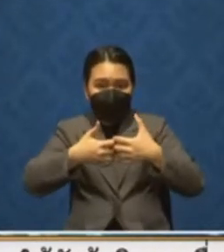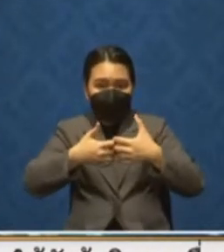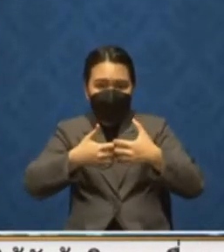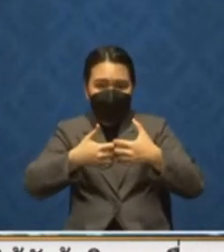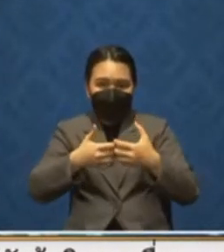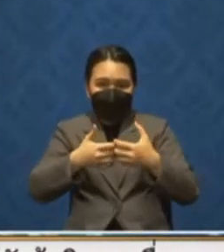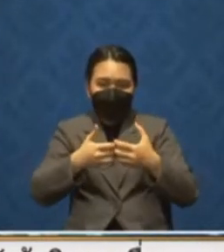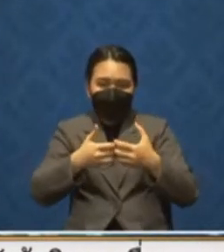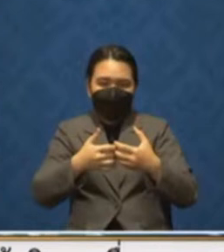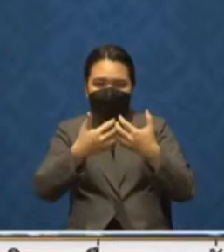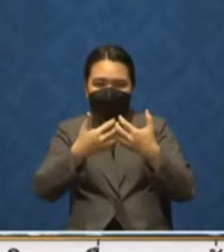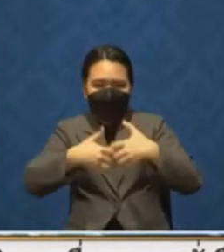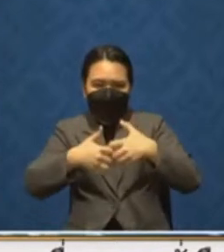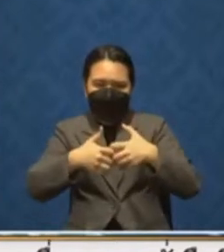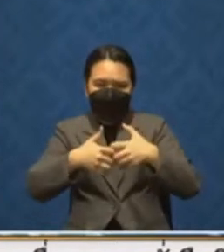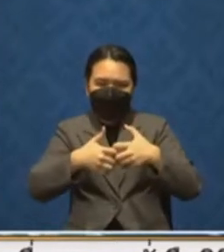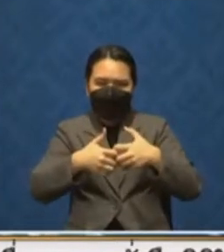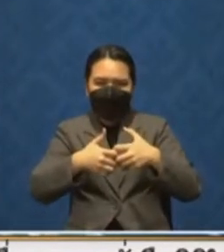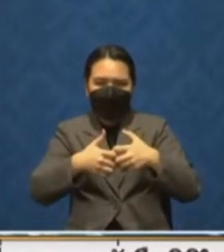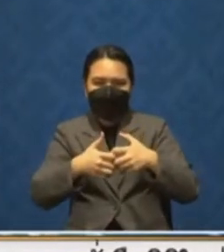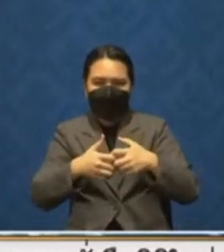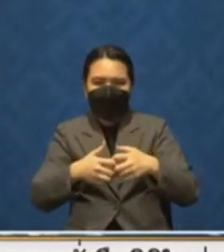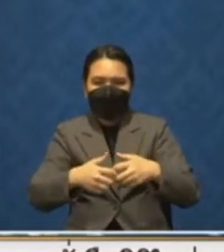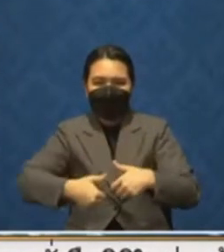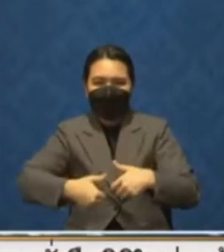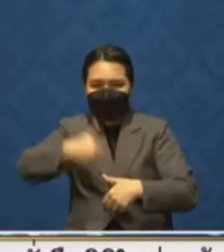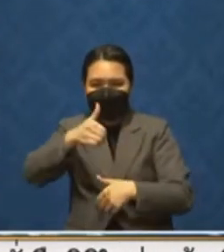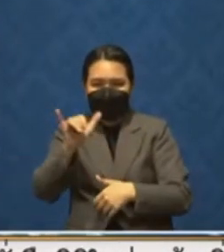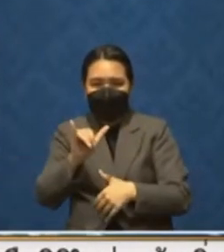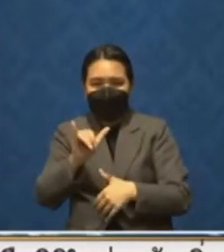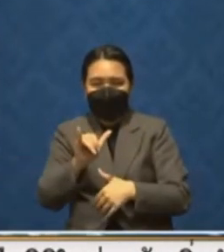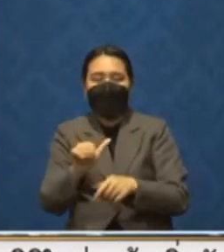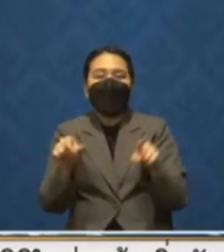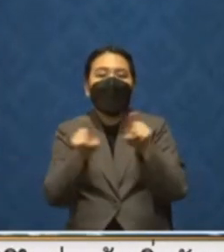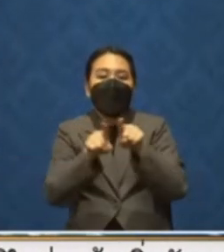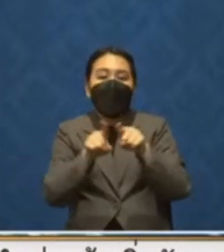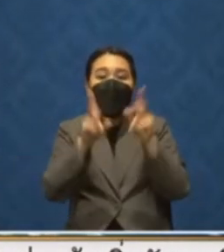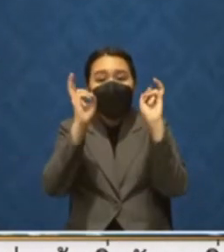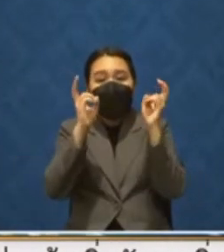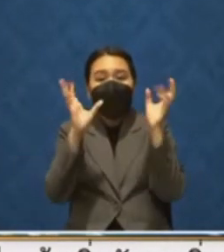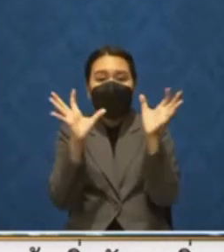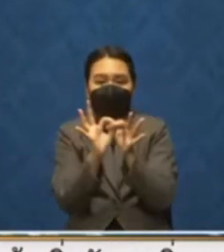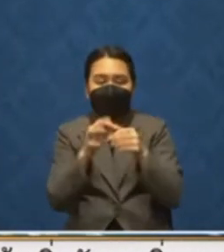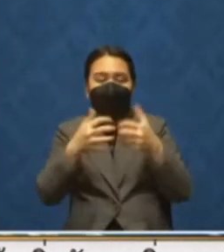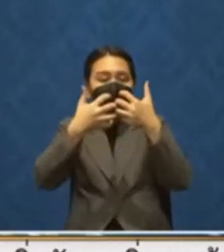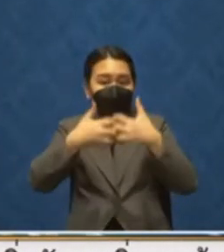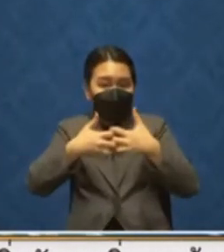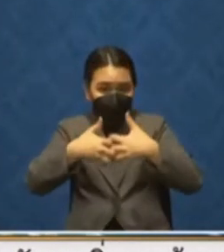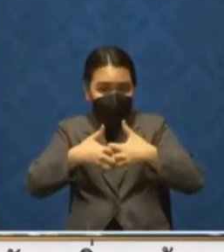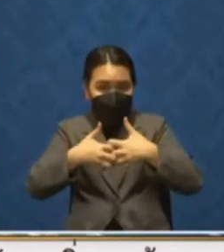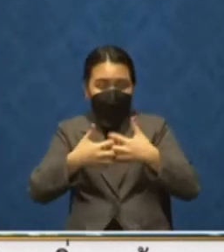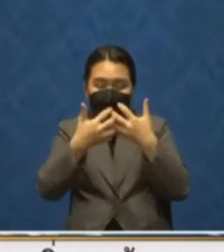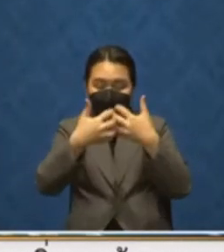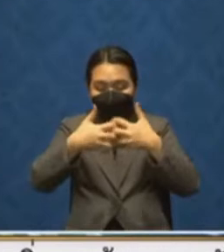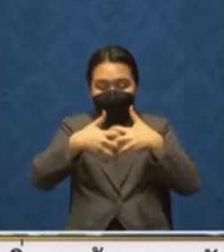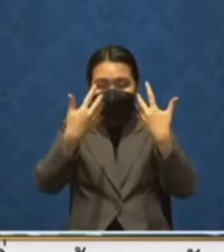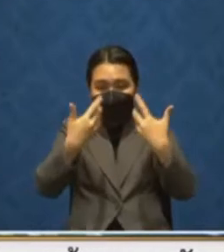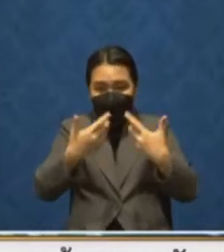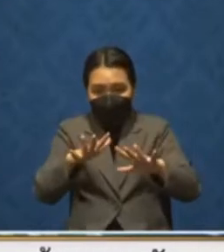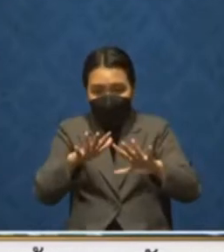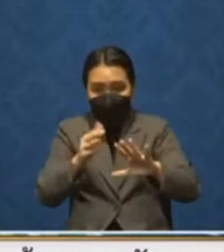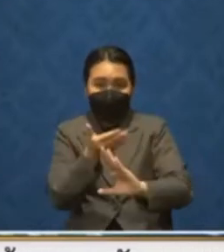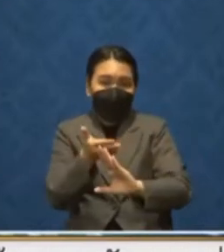มากนักก็เป็นเรื่องเติมอีกเช่นกันนะครับเป็นเรื่องโรงงานที่ได้ทะเลแล้วก็อนุมัติมาก่อนหน้าที่